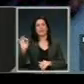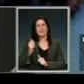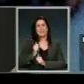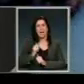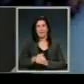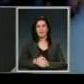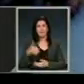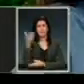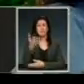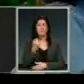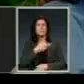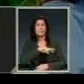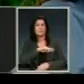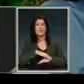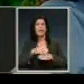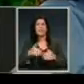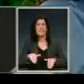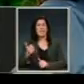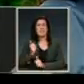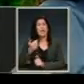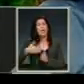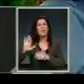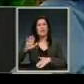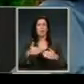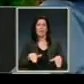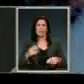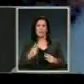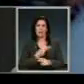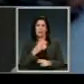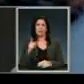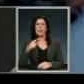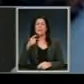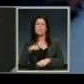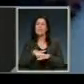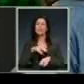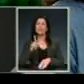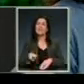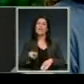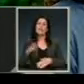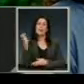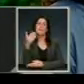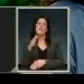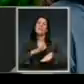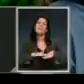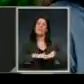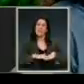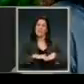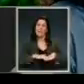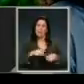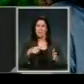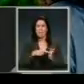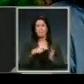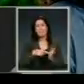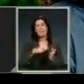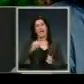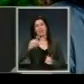הנכים הרגילים, משום שהיא מרגישה שהיא, יש לה תפקיד בגרימת הנכות. הטענה שלי לא שלא צריך לקחת אחריות עליהם, אלא למה לא